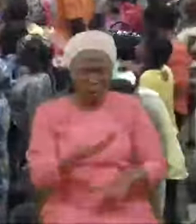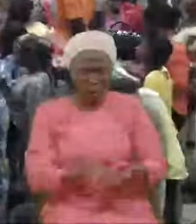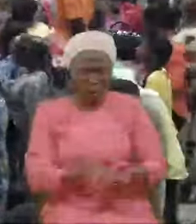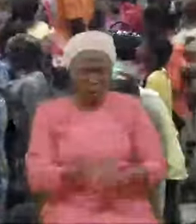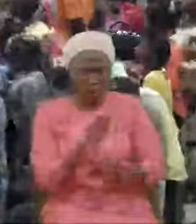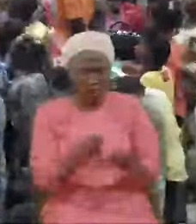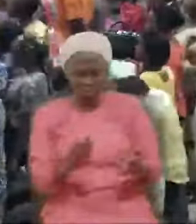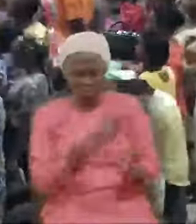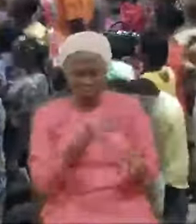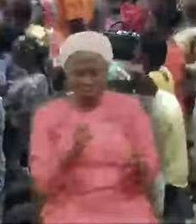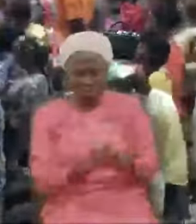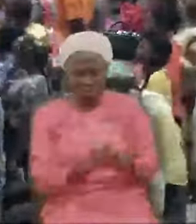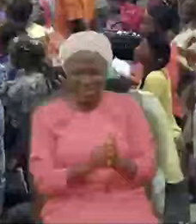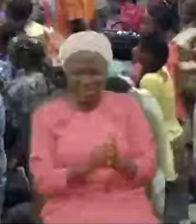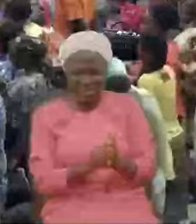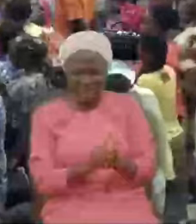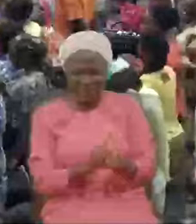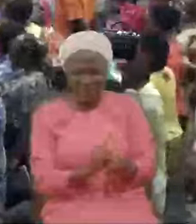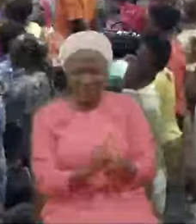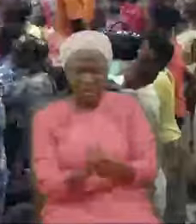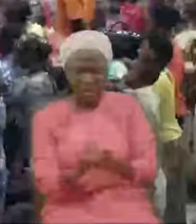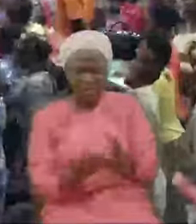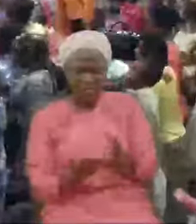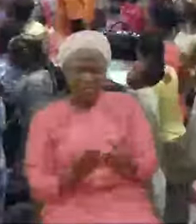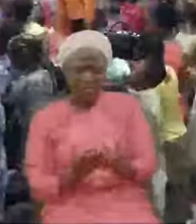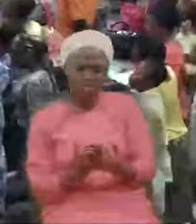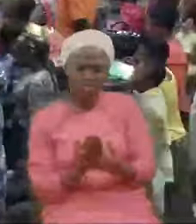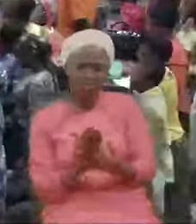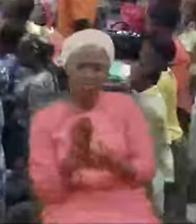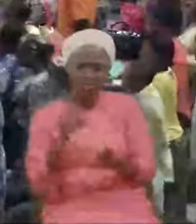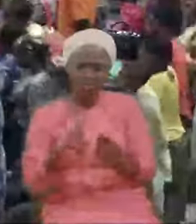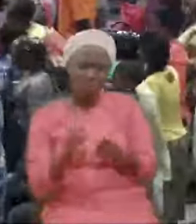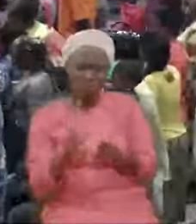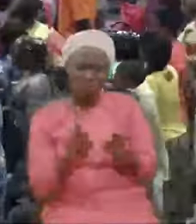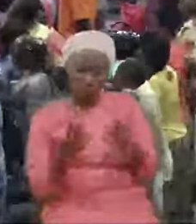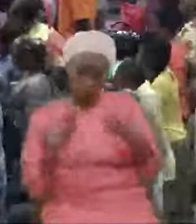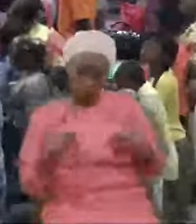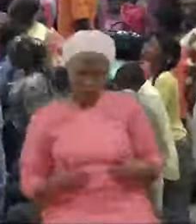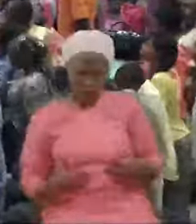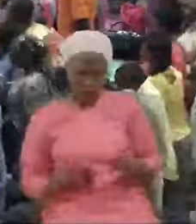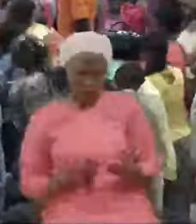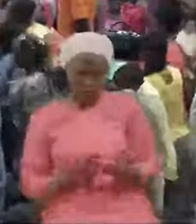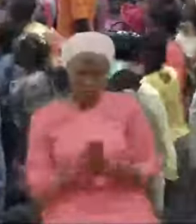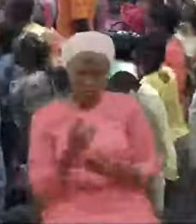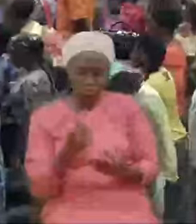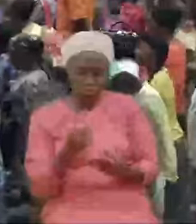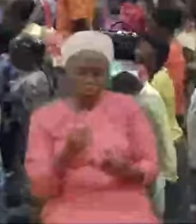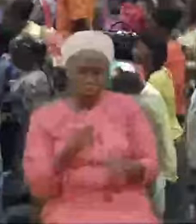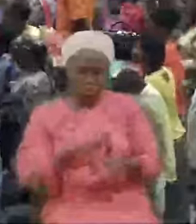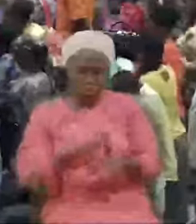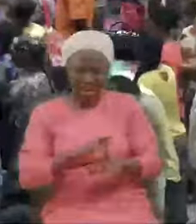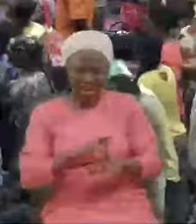Et puis la chaleur est entrée dans votre corps par ce pied. Depuis lors, vous